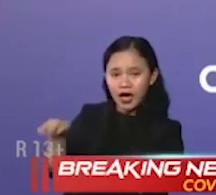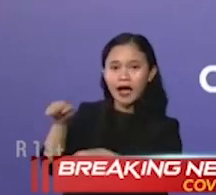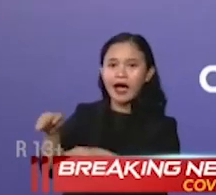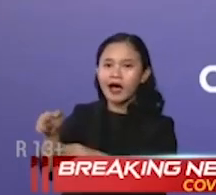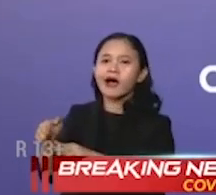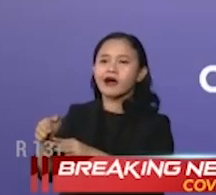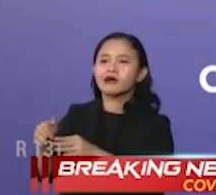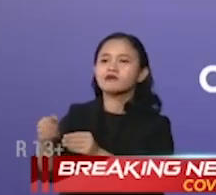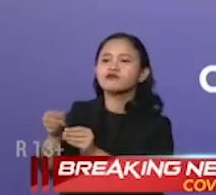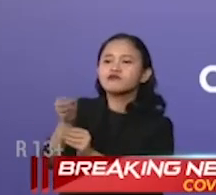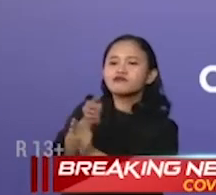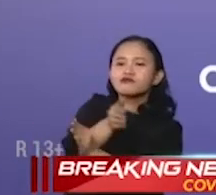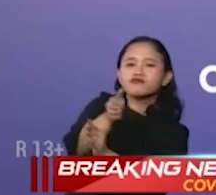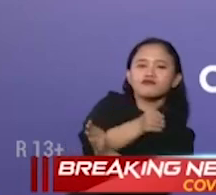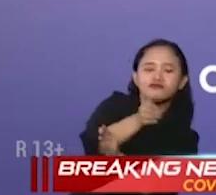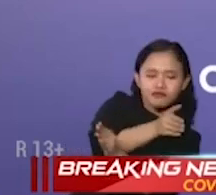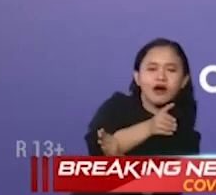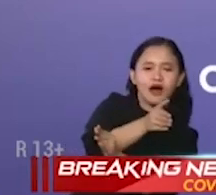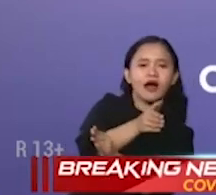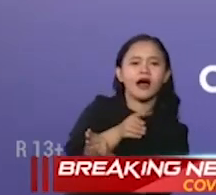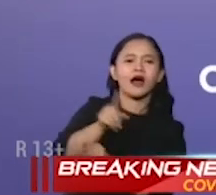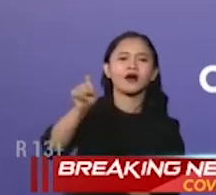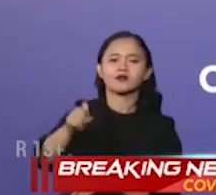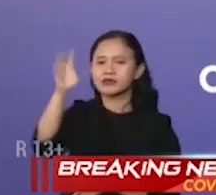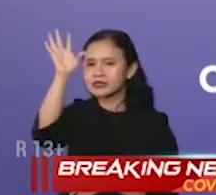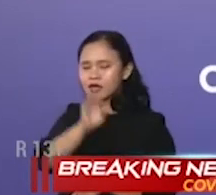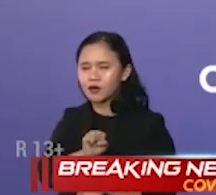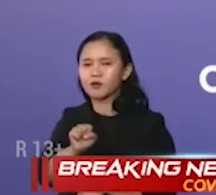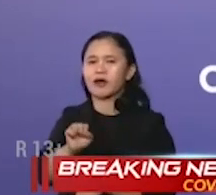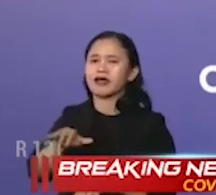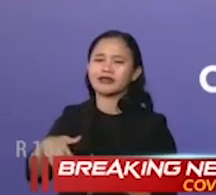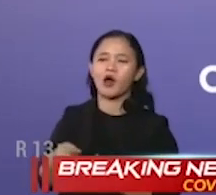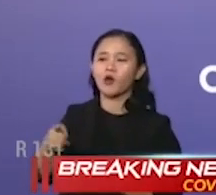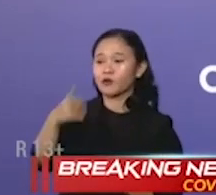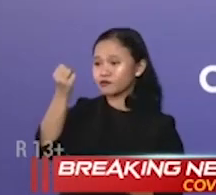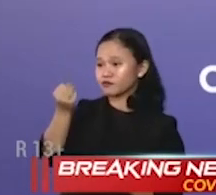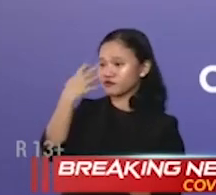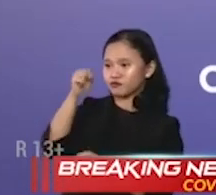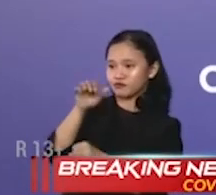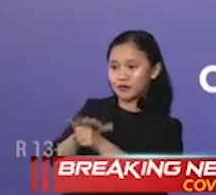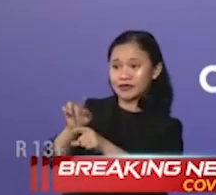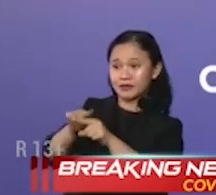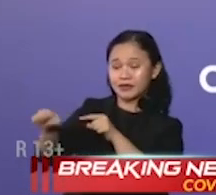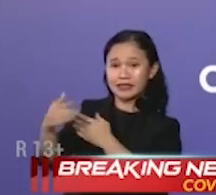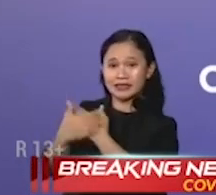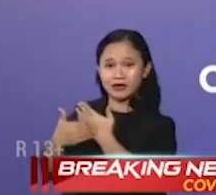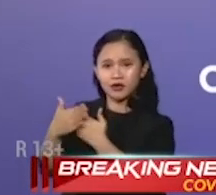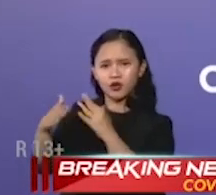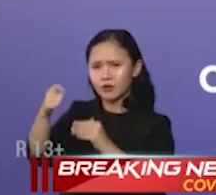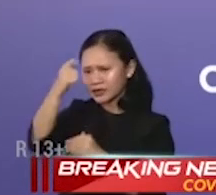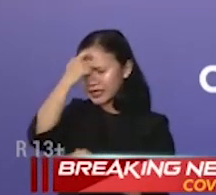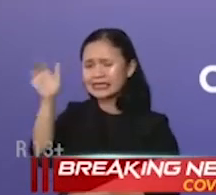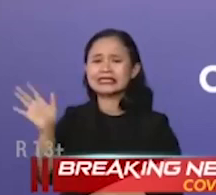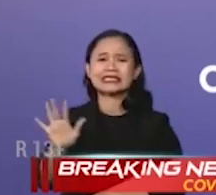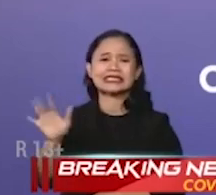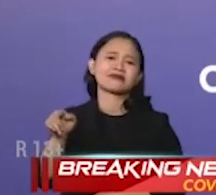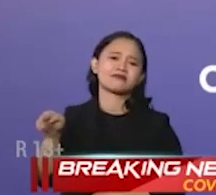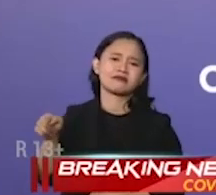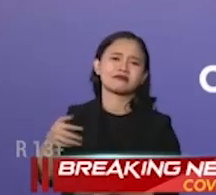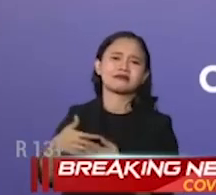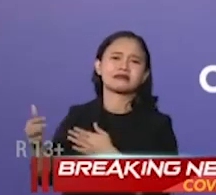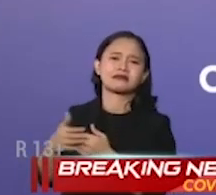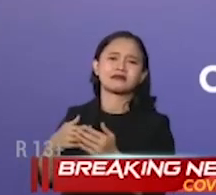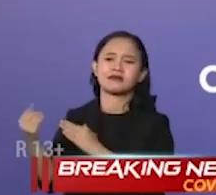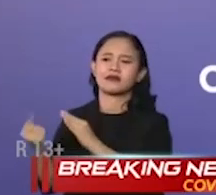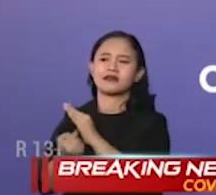kasus yang tidak memiliki indikasi untuk dirawat di rumah sakit sehingga kita menyarankan untuk